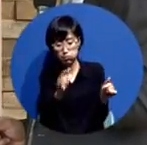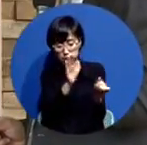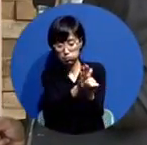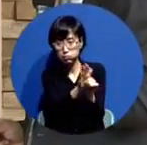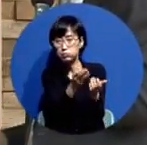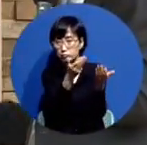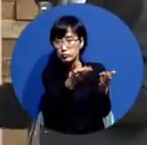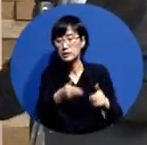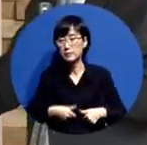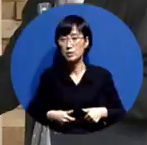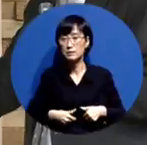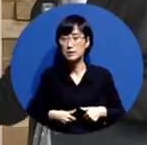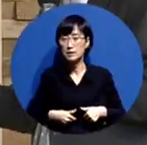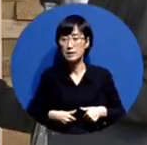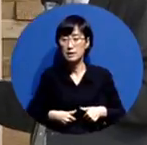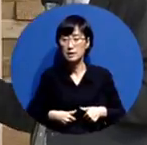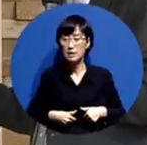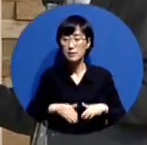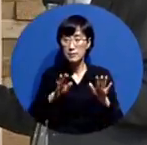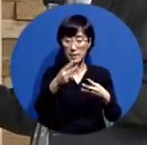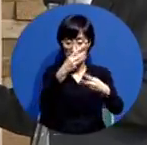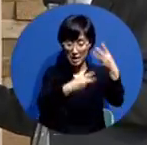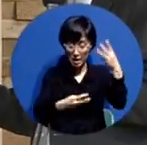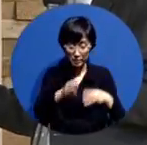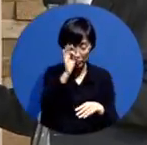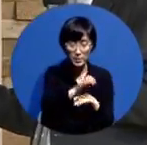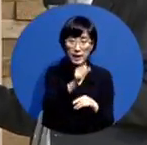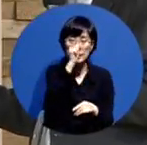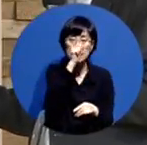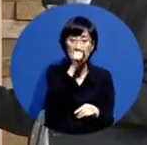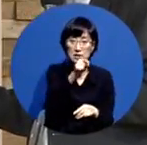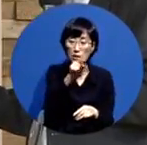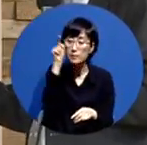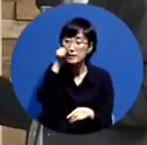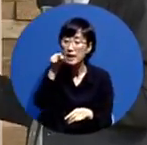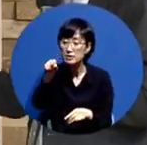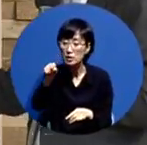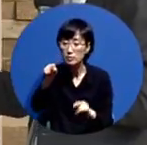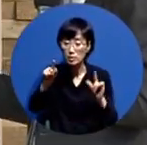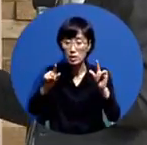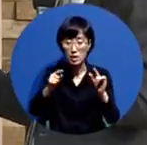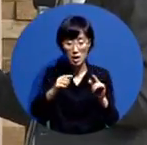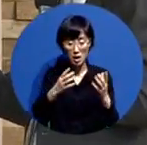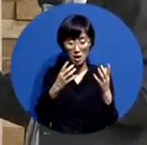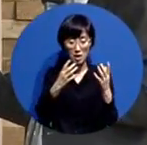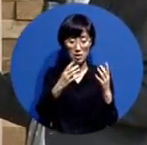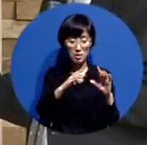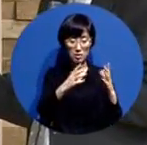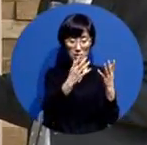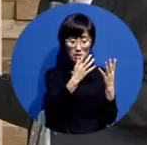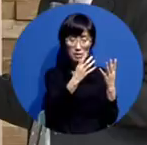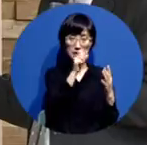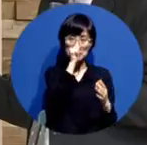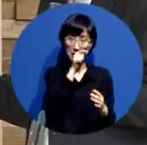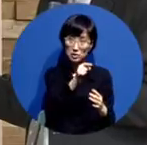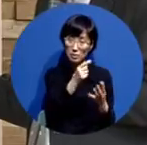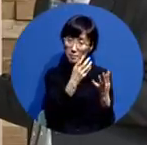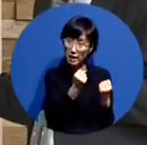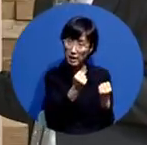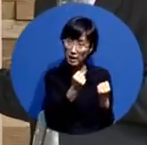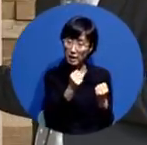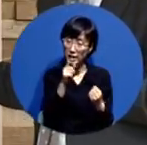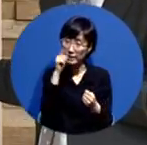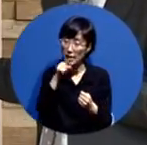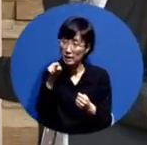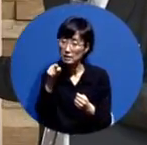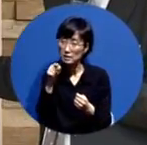做踏板。 근데장점이많습니까약점이많습니까 各位，你的是长处多呢，还是弱短处多呢？ 이거는요그냥